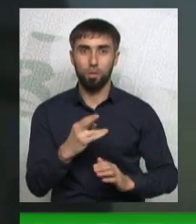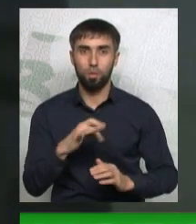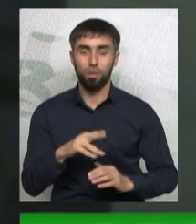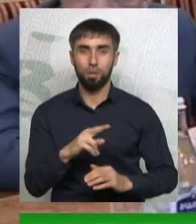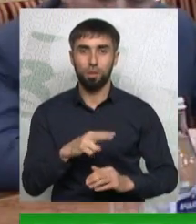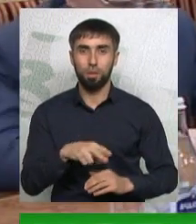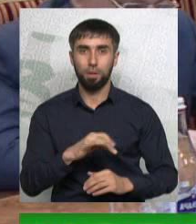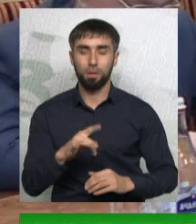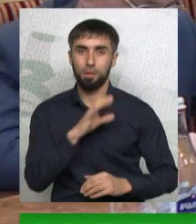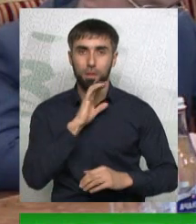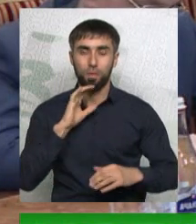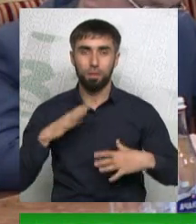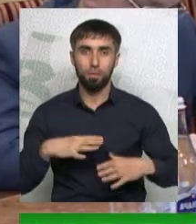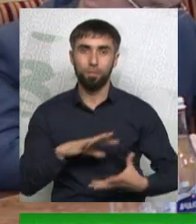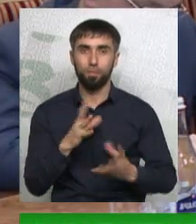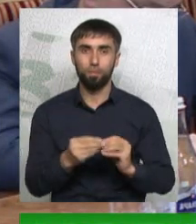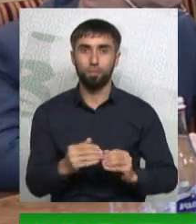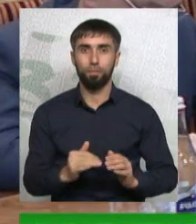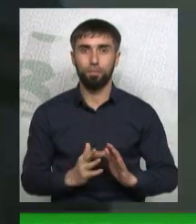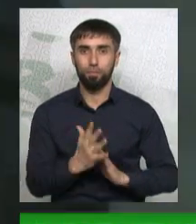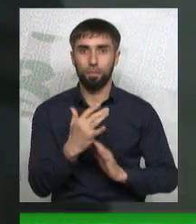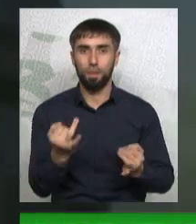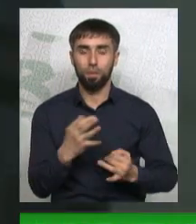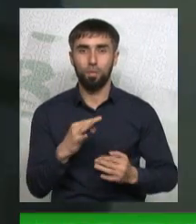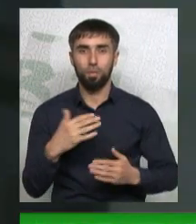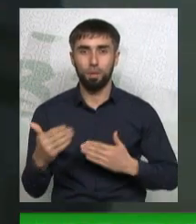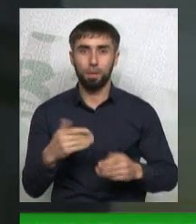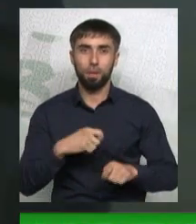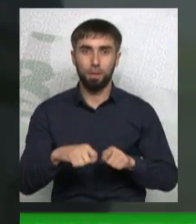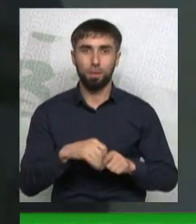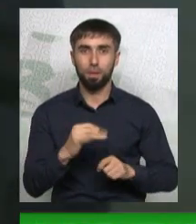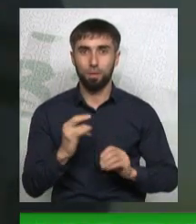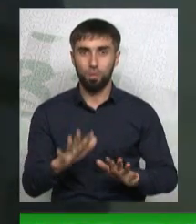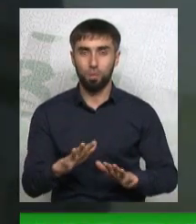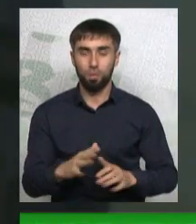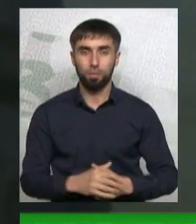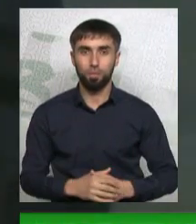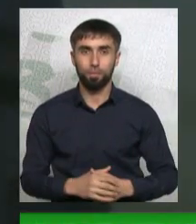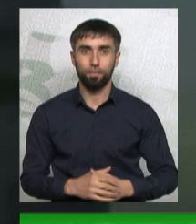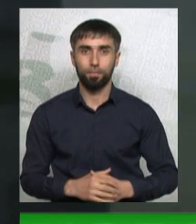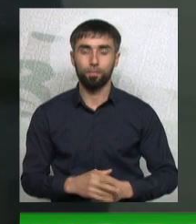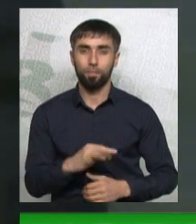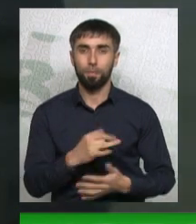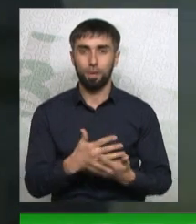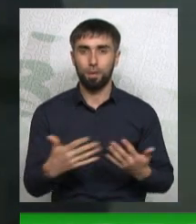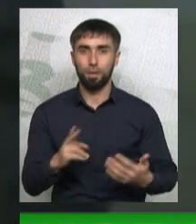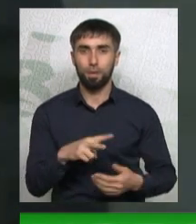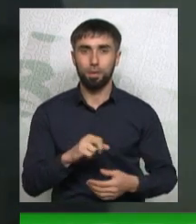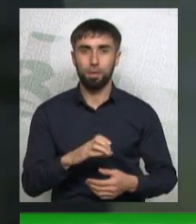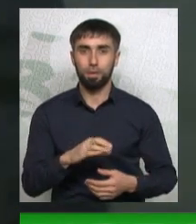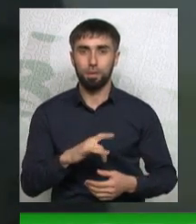кластера Северного Кавказа. Как итог, возросший интерес со стороны инвесторов, и уже не только Кыргызу, но и другим